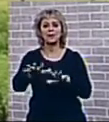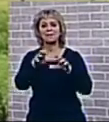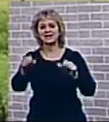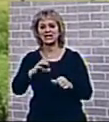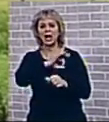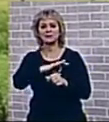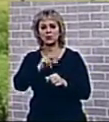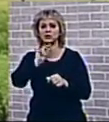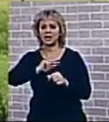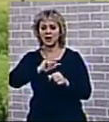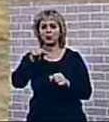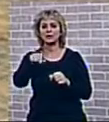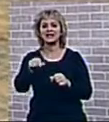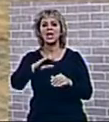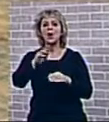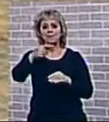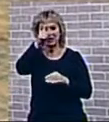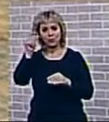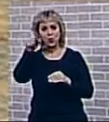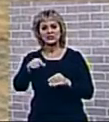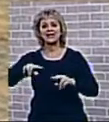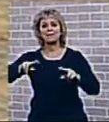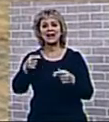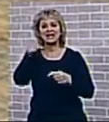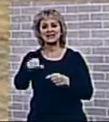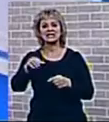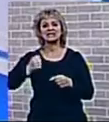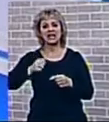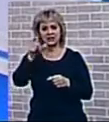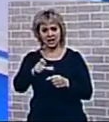и комсомольских работников, подпольщики и пленные солдаты.